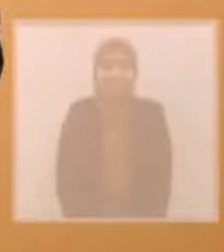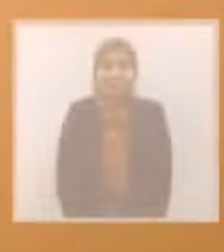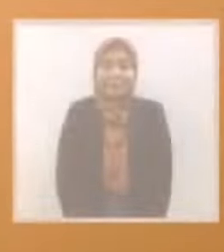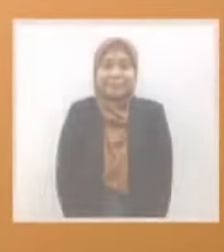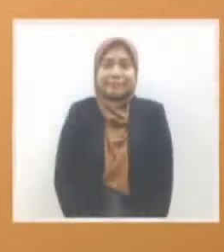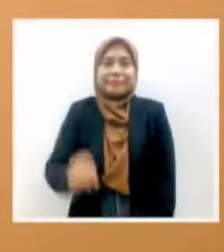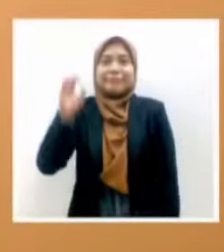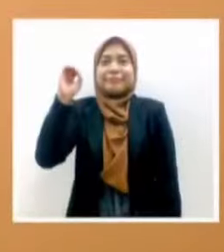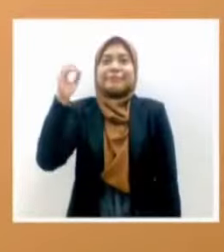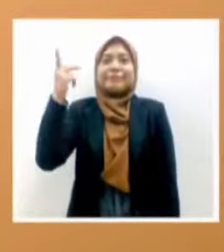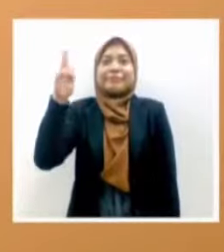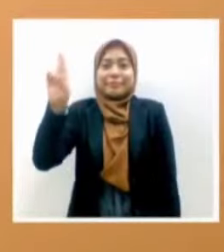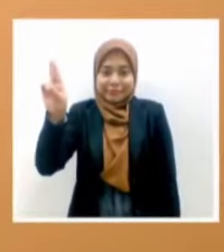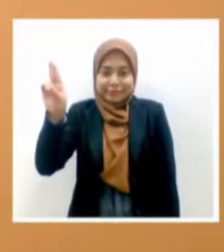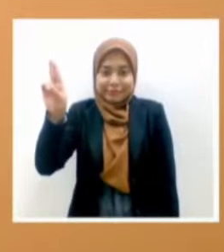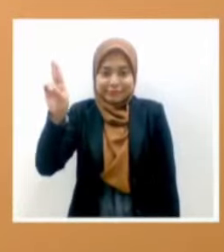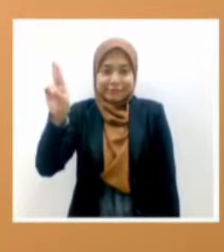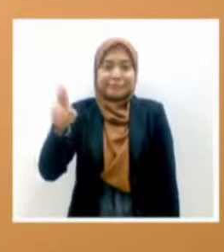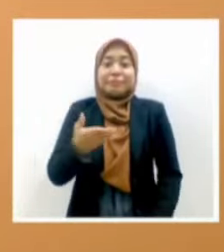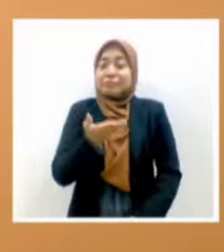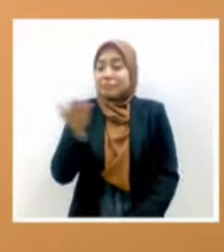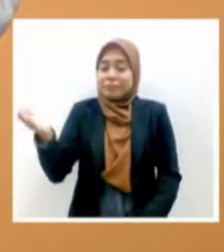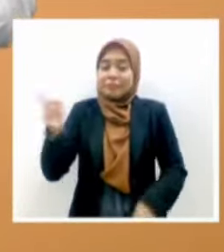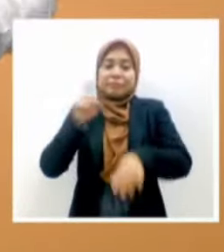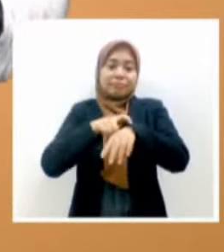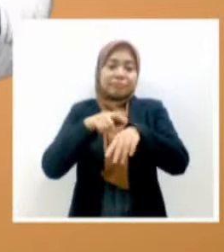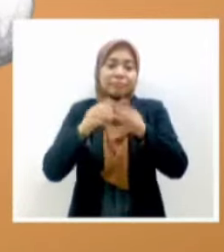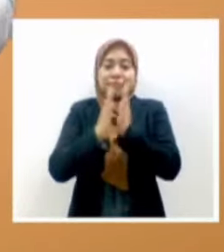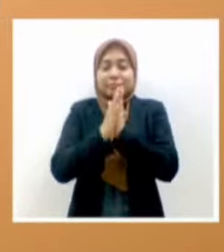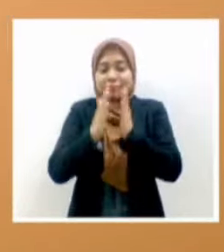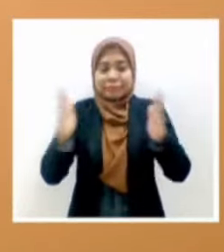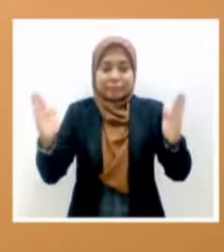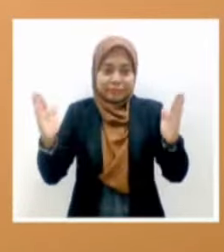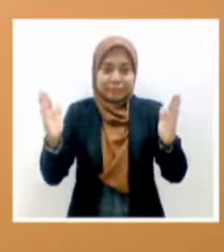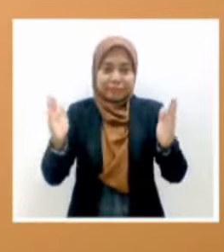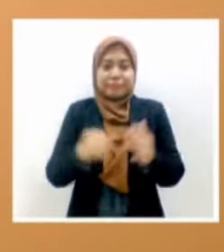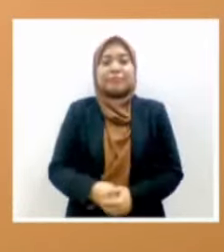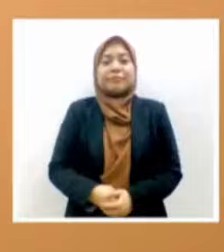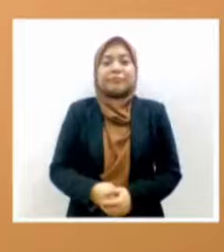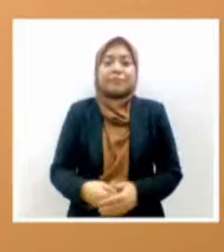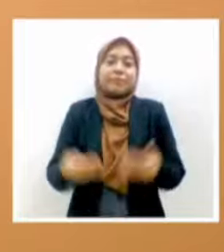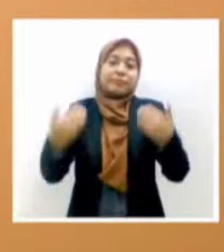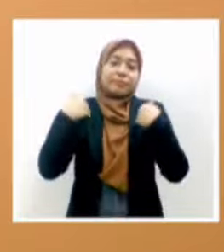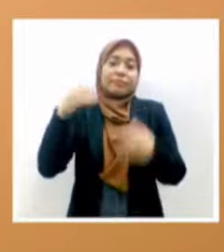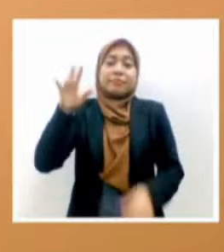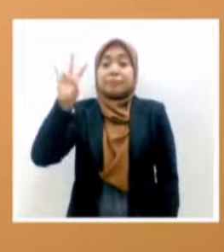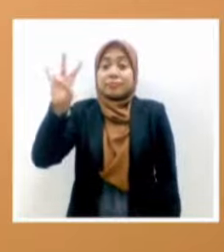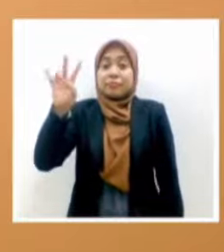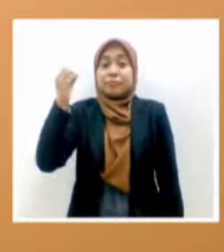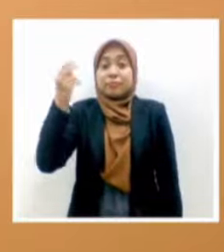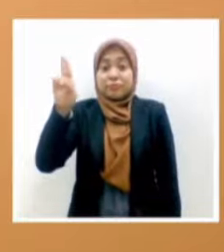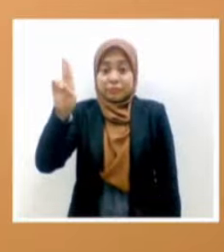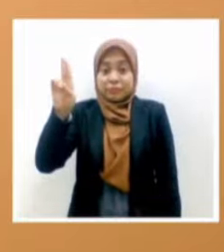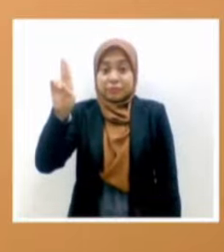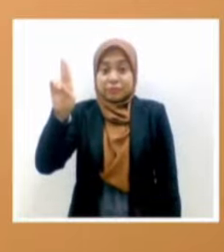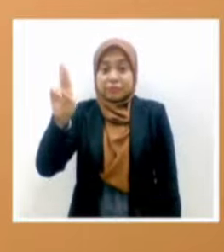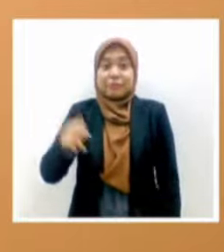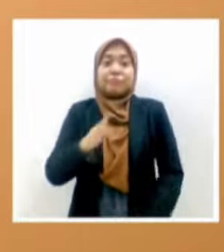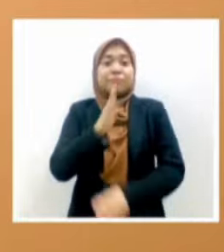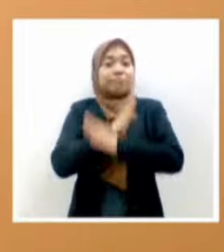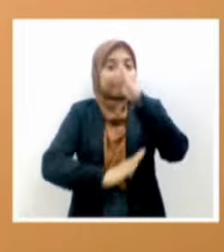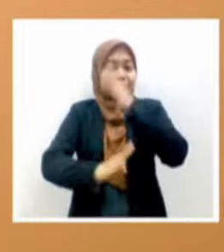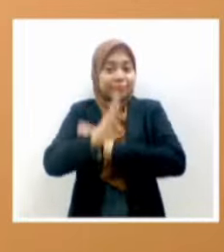orang kurang upaya adalah mereka yang mempunyai kekurangan Jangka Panjang terdapat 7 kategori yaitu